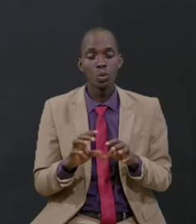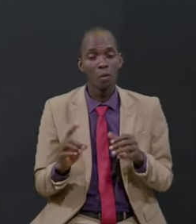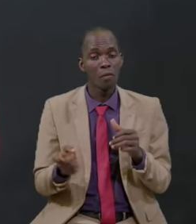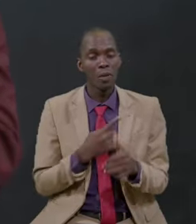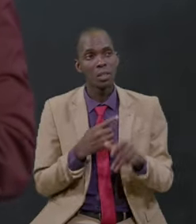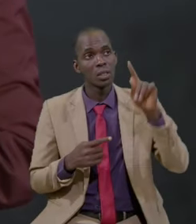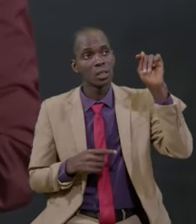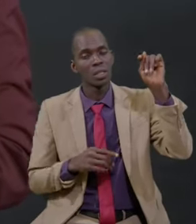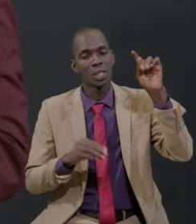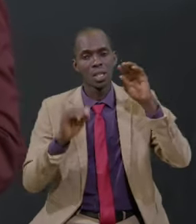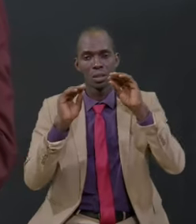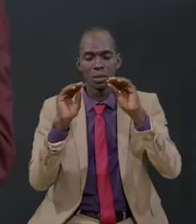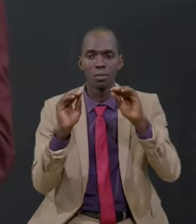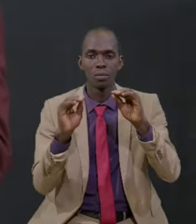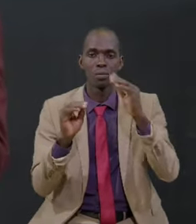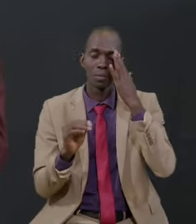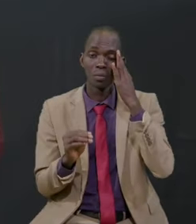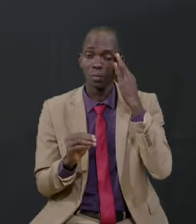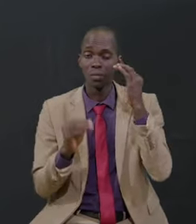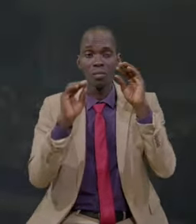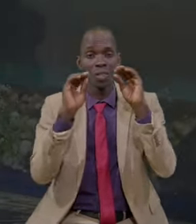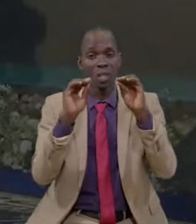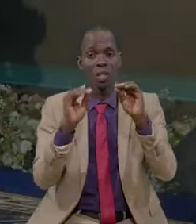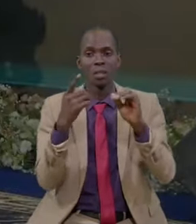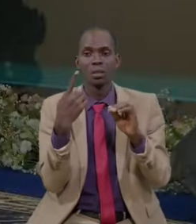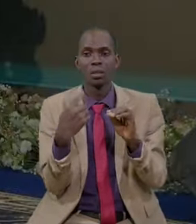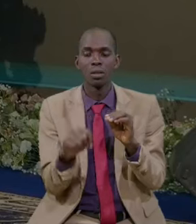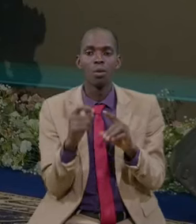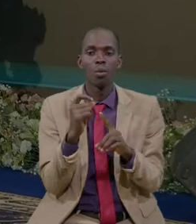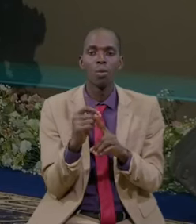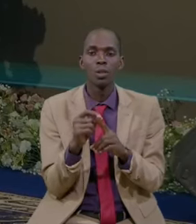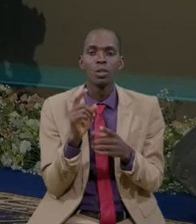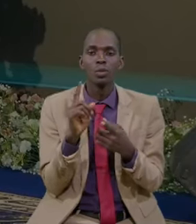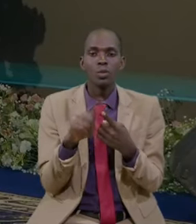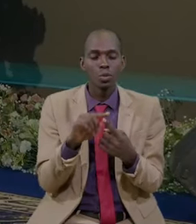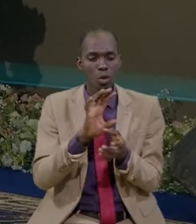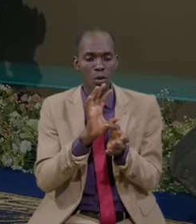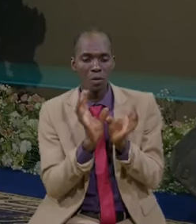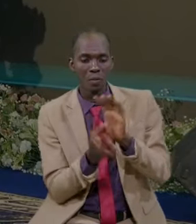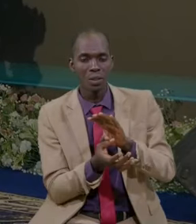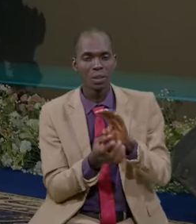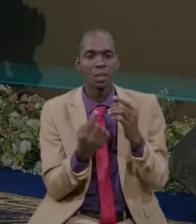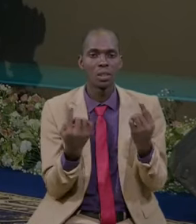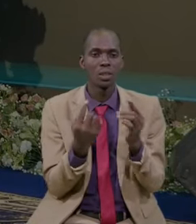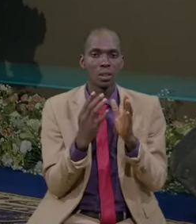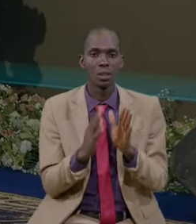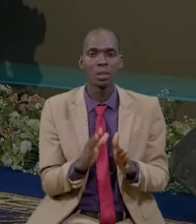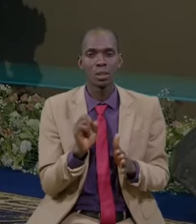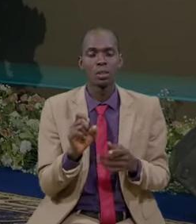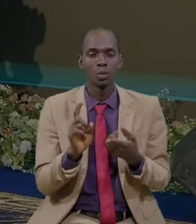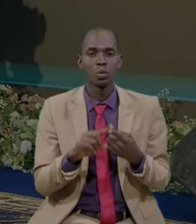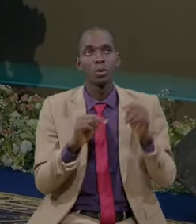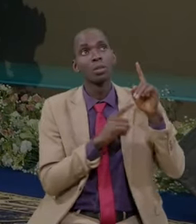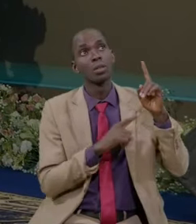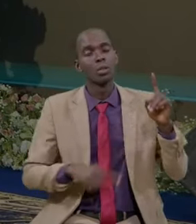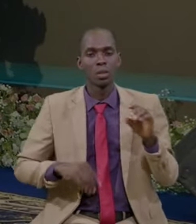Enseigner la parole pour convertir les pécheurs au Seigneur. Enseigner la